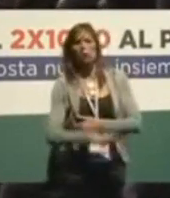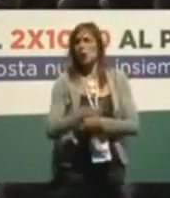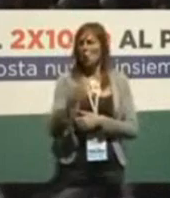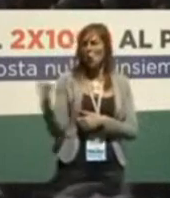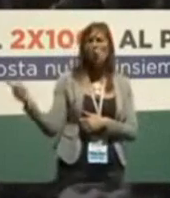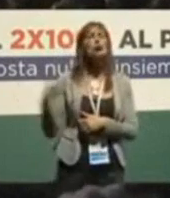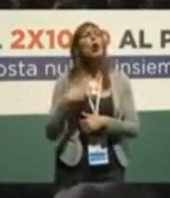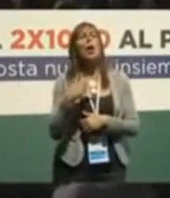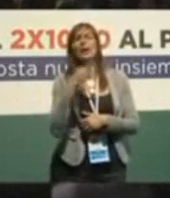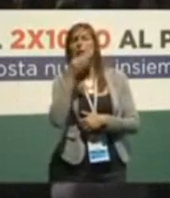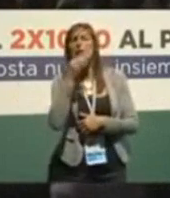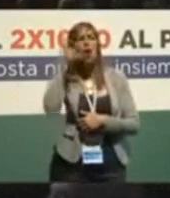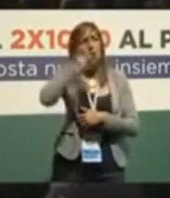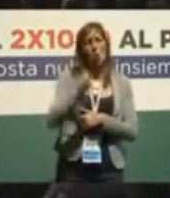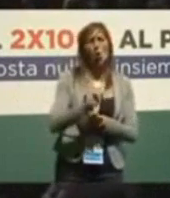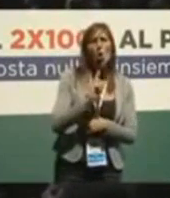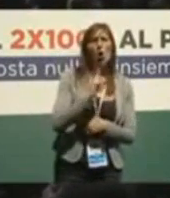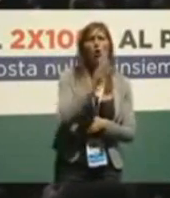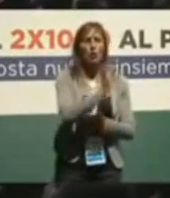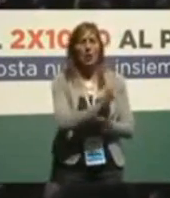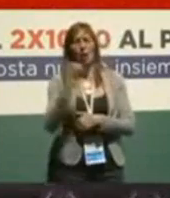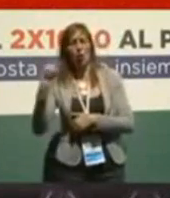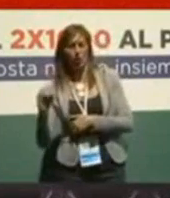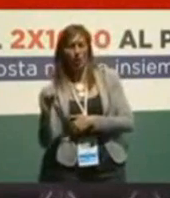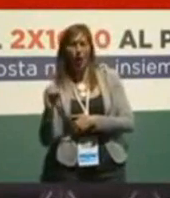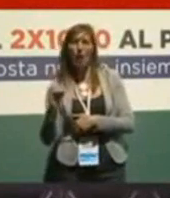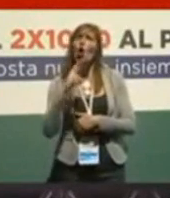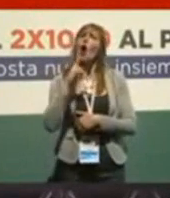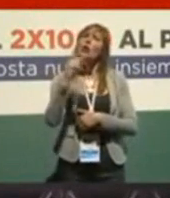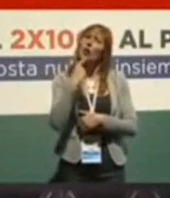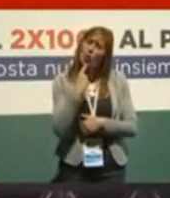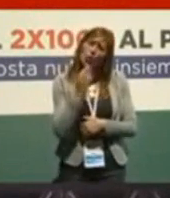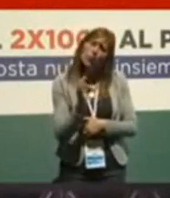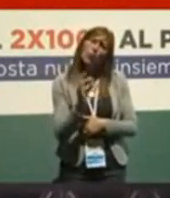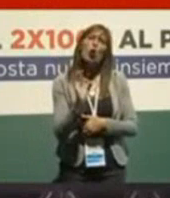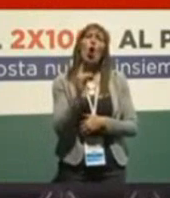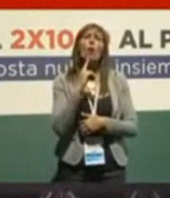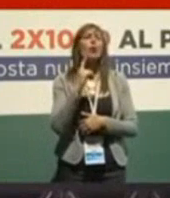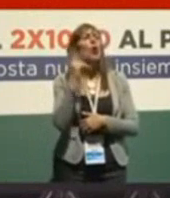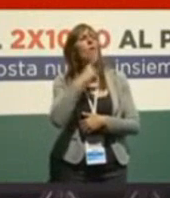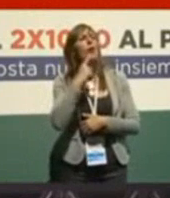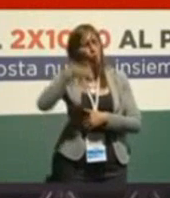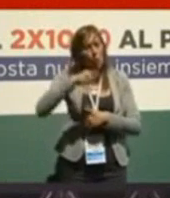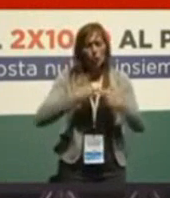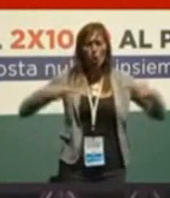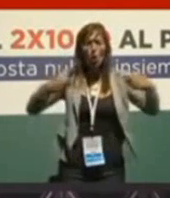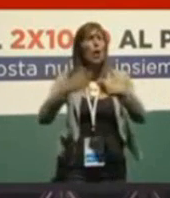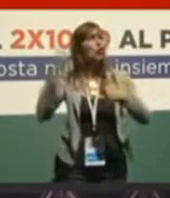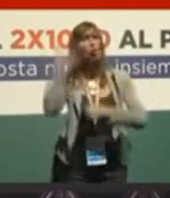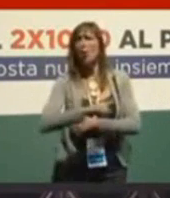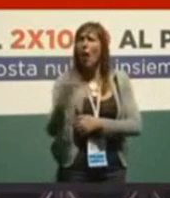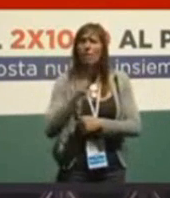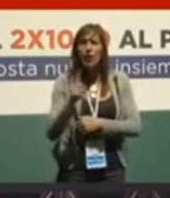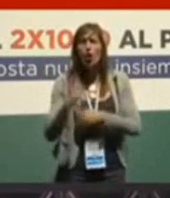Michele Emiliano, ma soprattutto chi dice che questo congresso non è stato un congresso vero è perché è abituato alla falsità. Sono quelli